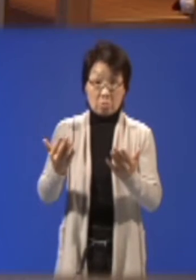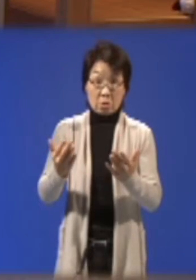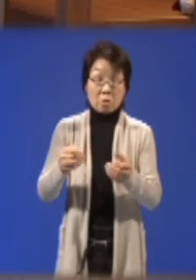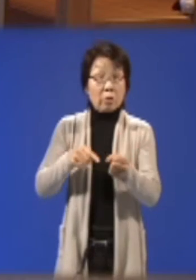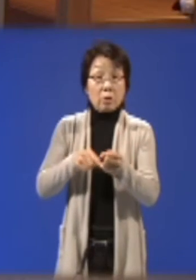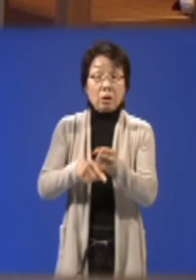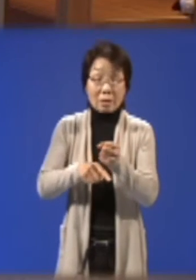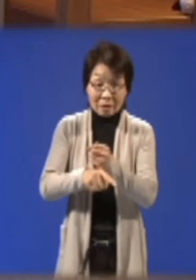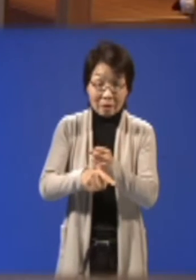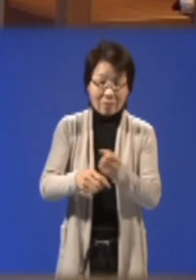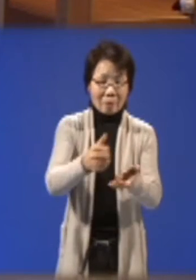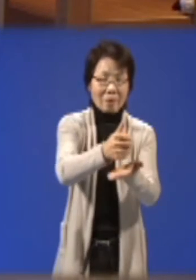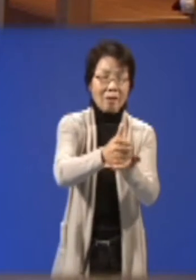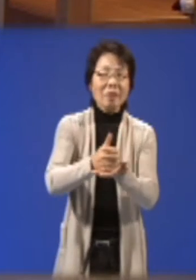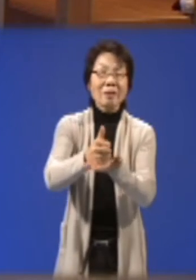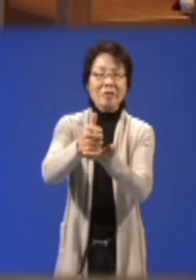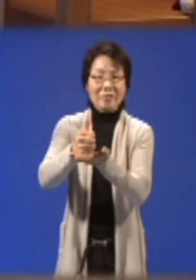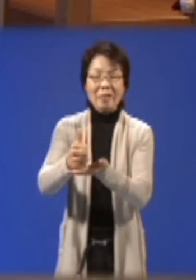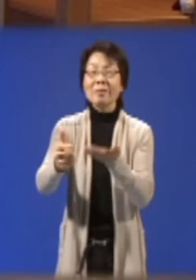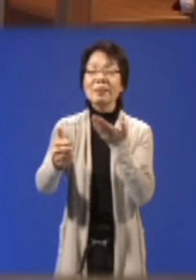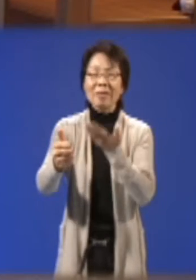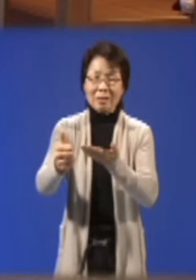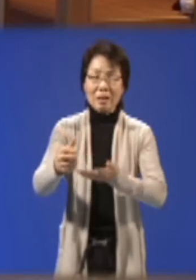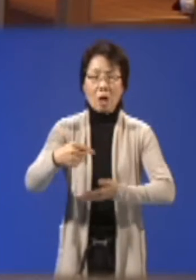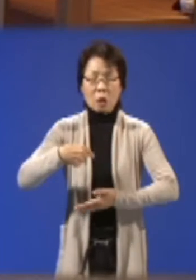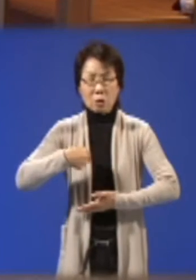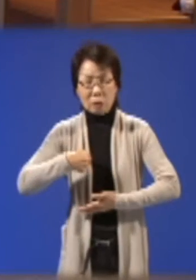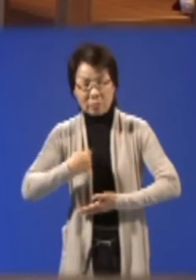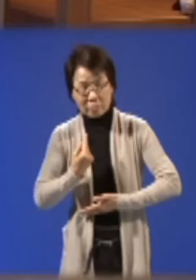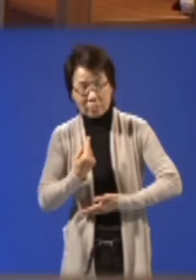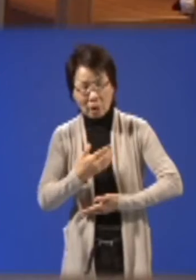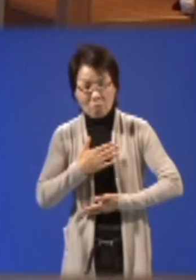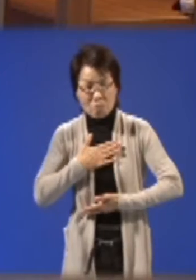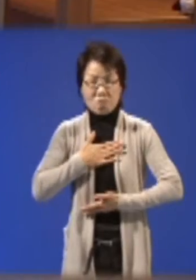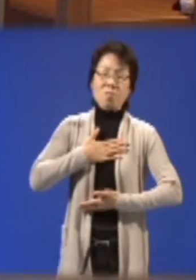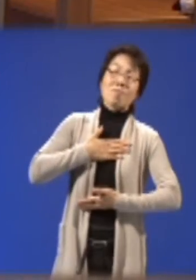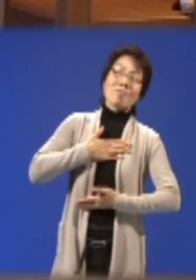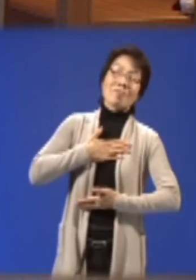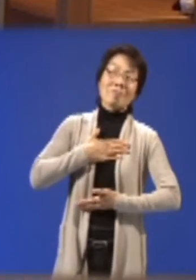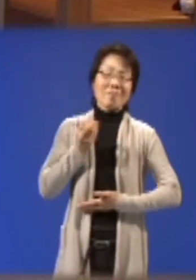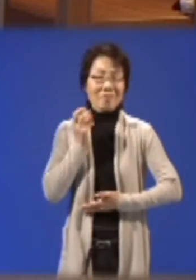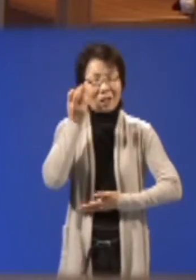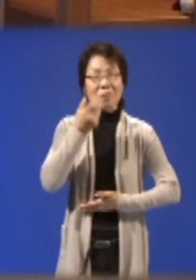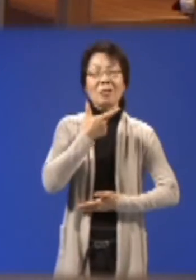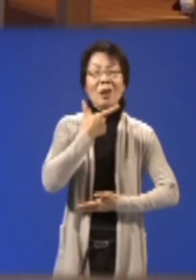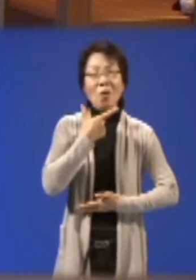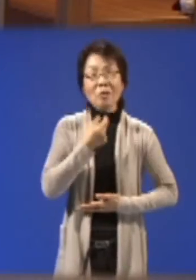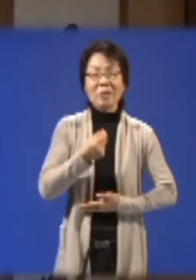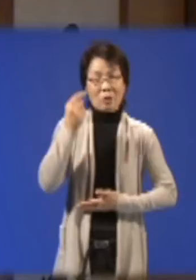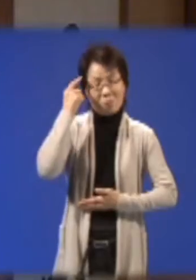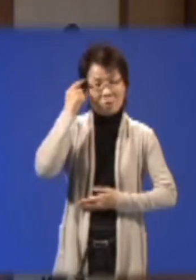見てそれぞれの人自身で感じ取ってほしいと思って作られているからなんですって。